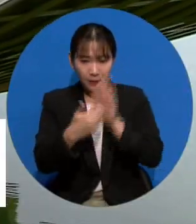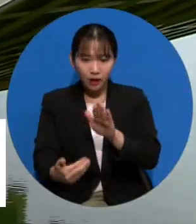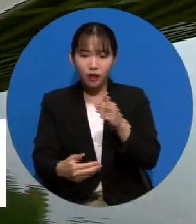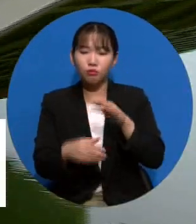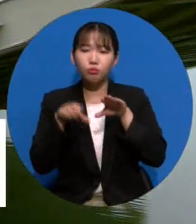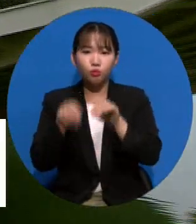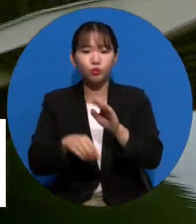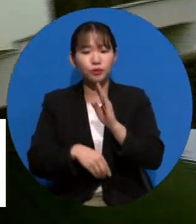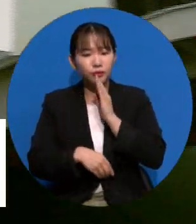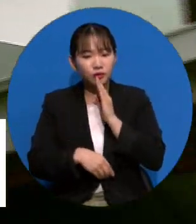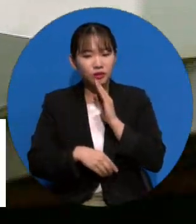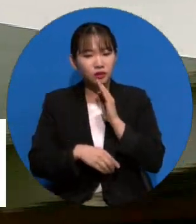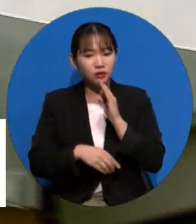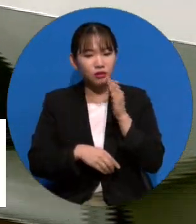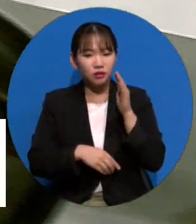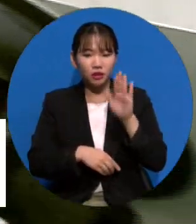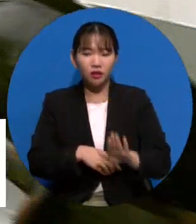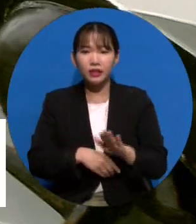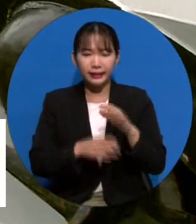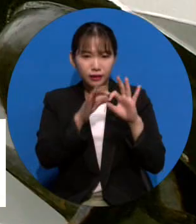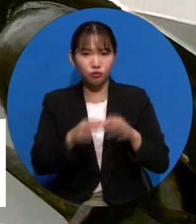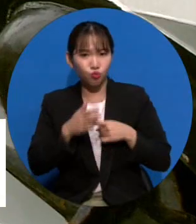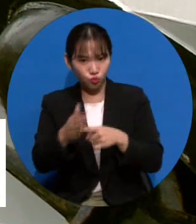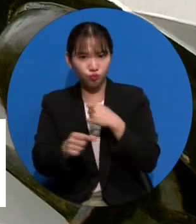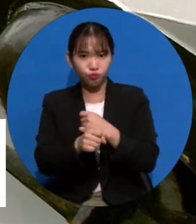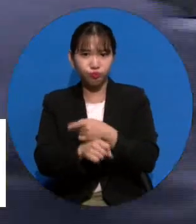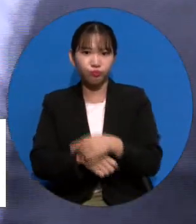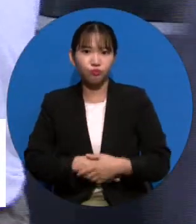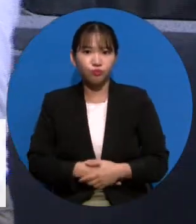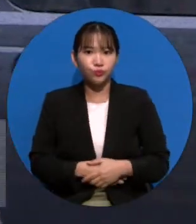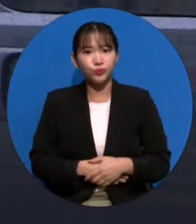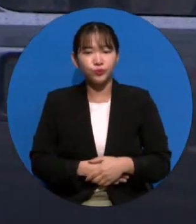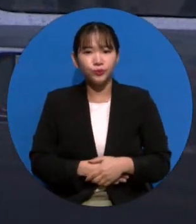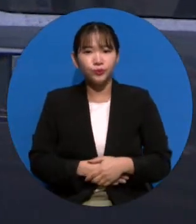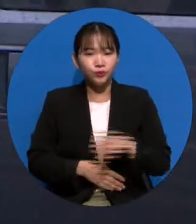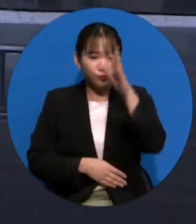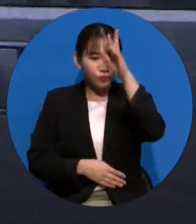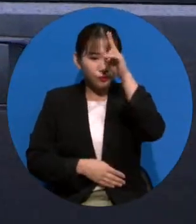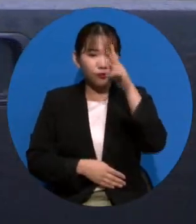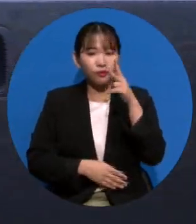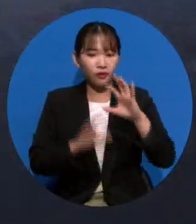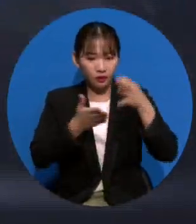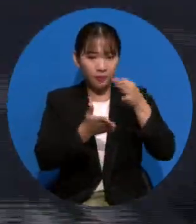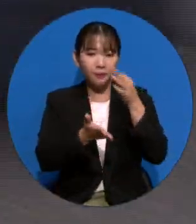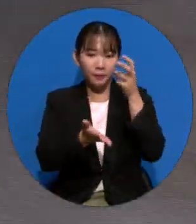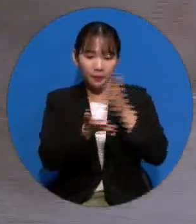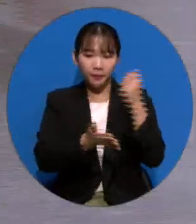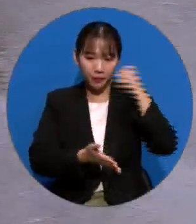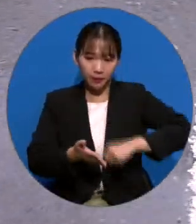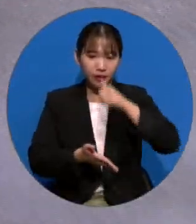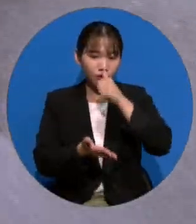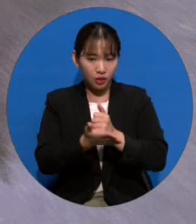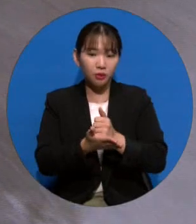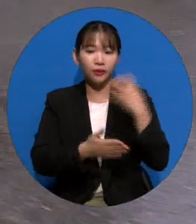안 된다고 해서도 그럼 딱 중단해야 되는데 계속 추진했더라고요. 경찰은 보조금법 위반 등의 혐의로